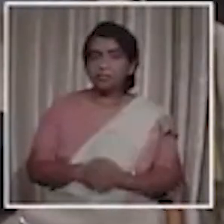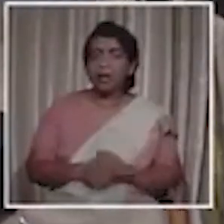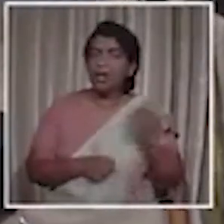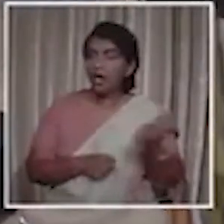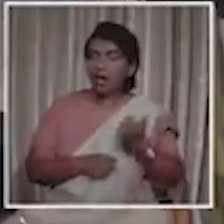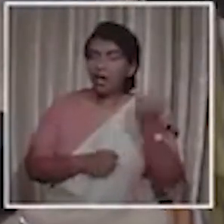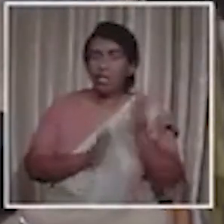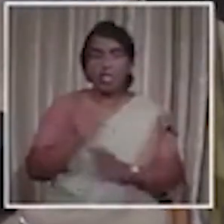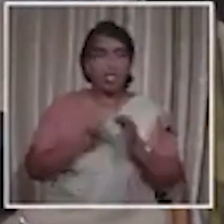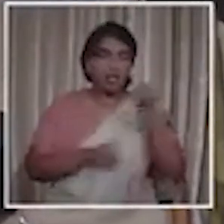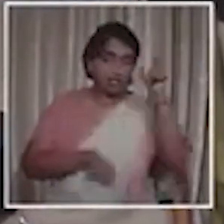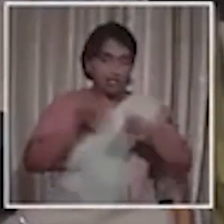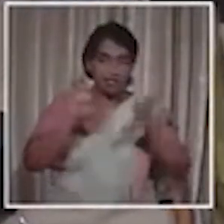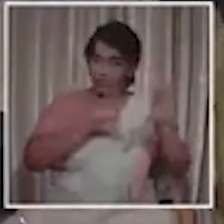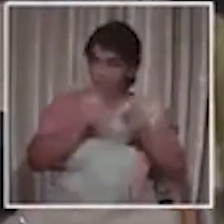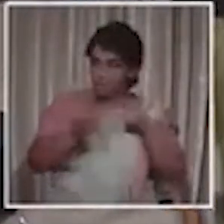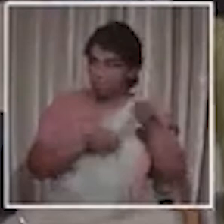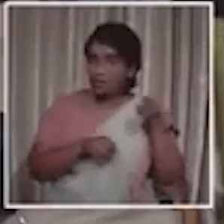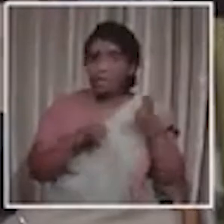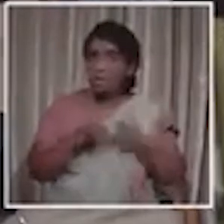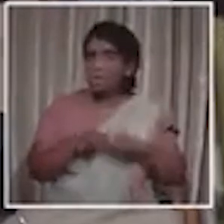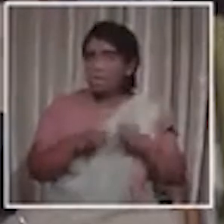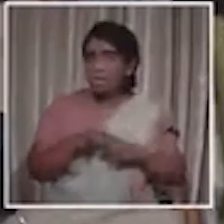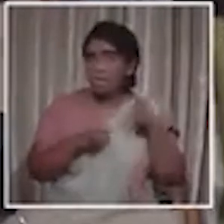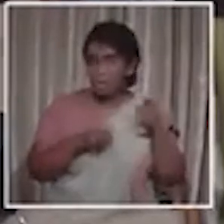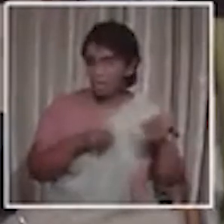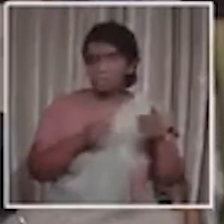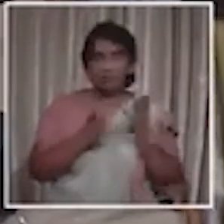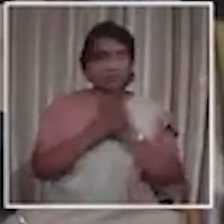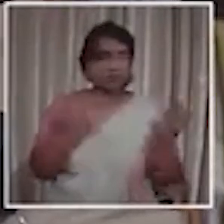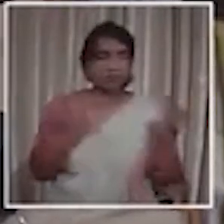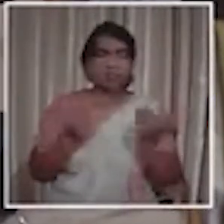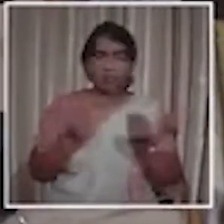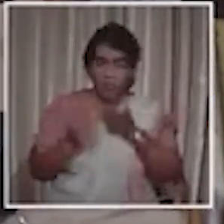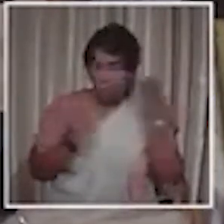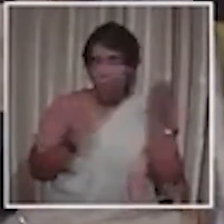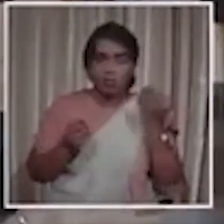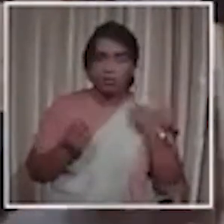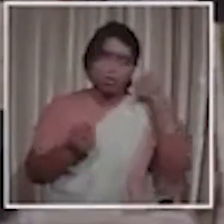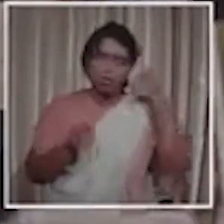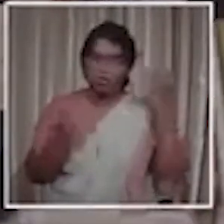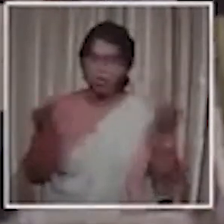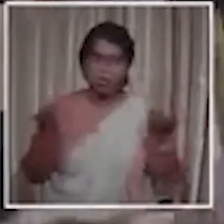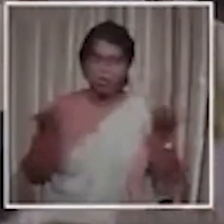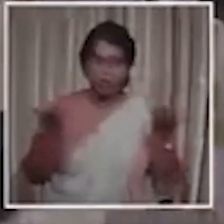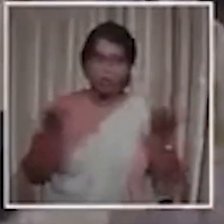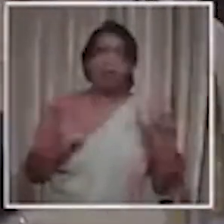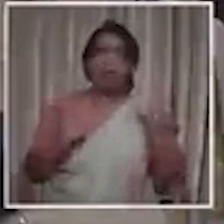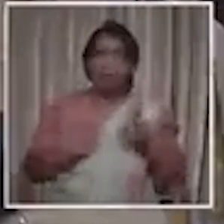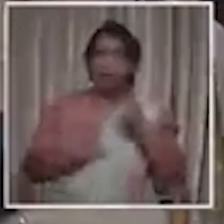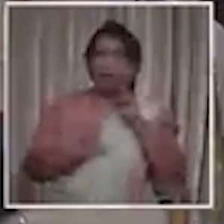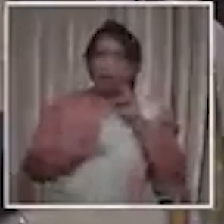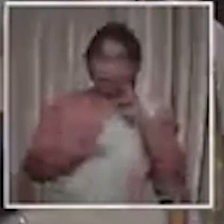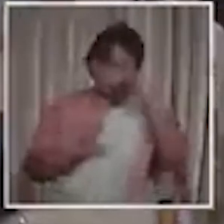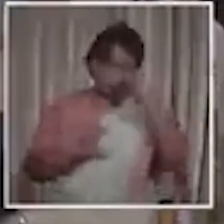අලුත් ඇමති මණ්ඩලයක් පත් කිරීමෙන් මේ තියෙන ප්‍රශ්නවලට විසඳුමක් ලැබෙයි කියලා අපි හිතන්නේ නැහැ රනිල්